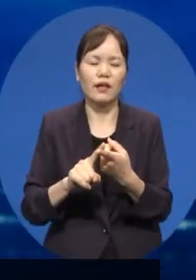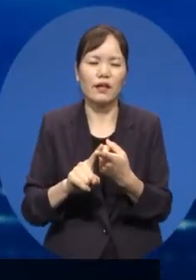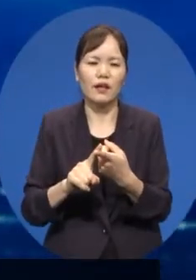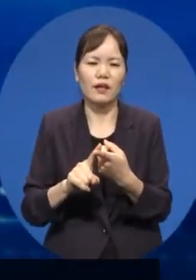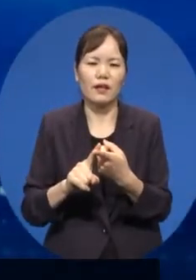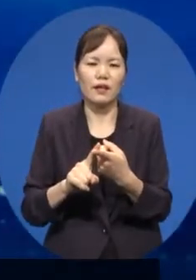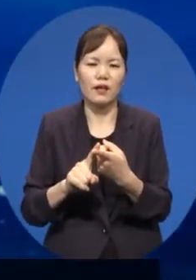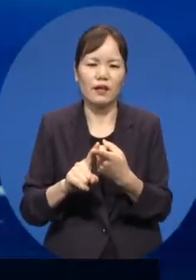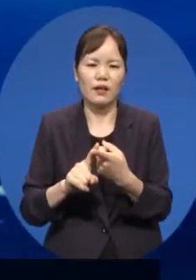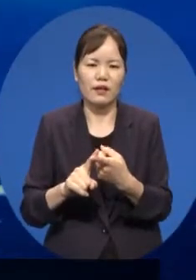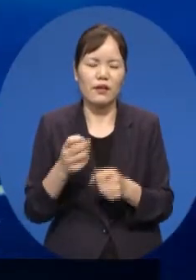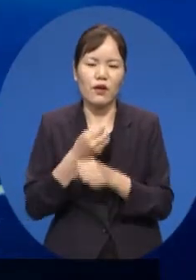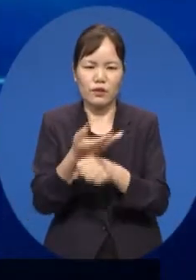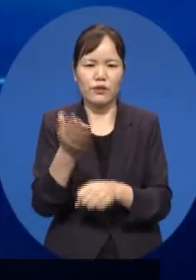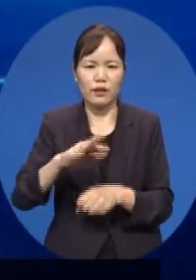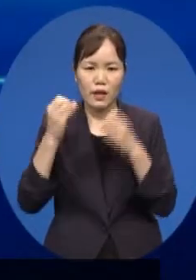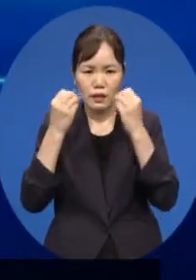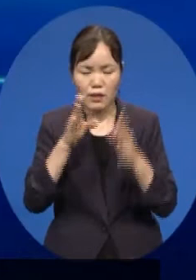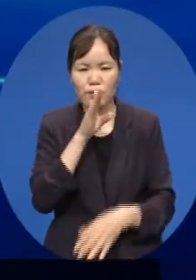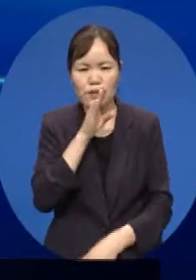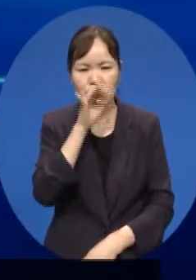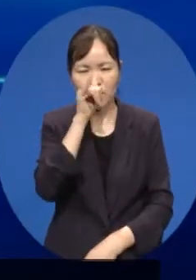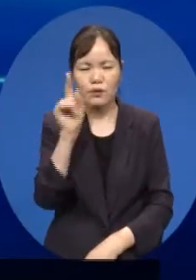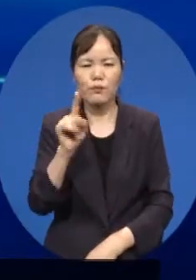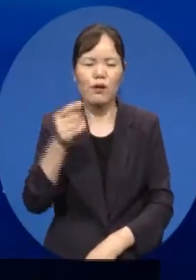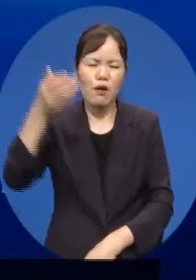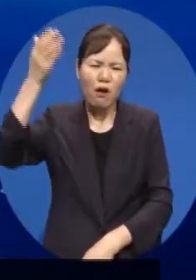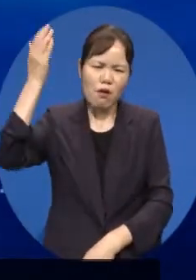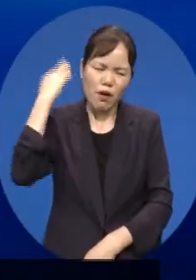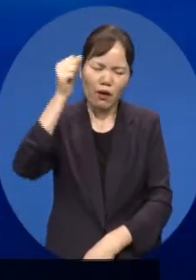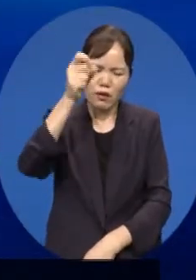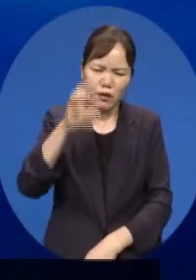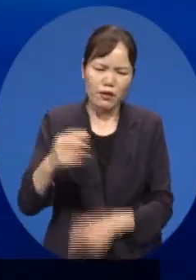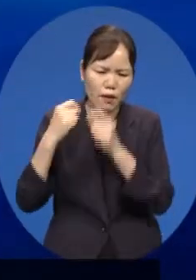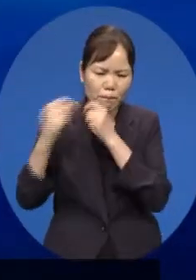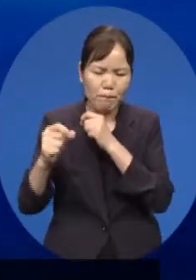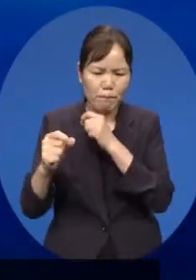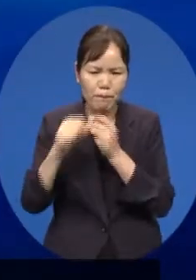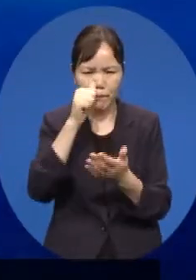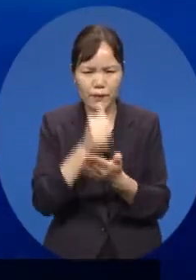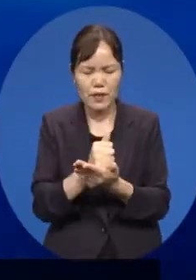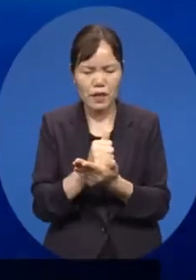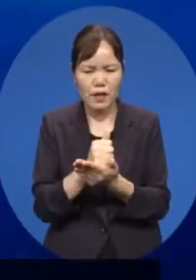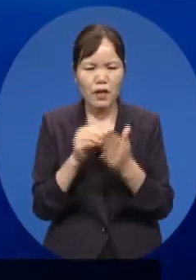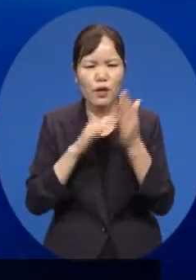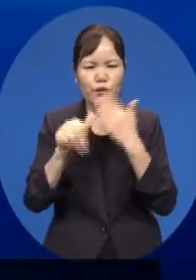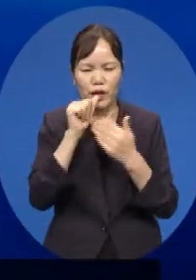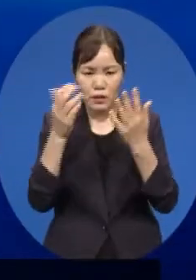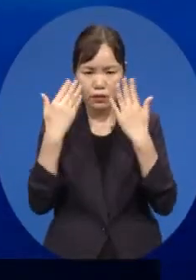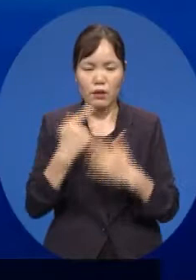그래픽을 통해 본 전화 드렸는데 또 새롭게 나온 사실 있기도 합니다 과거의 뭐 여러 채를 사기 행각을 벌이다가 징역형을 살았던